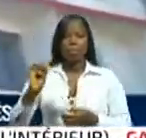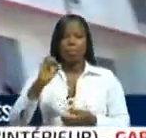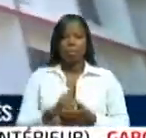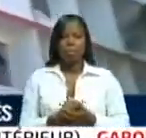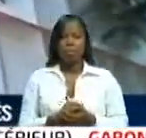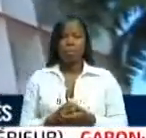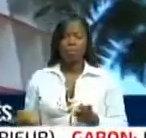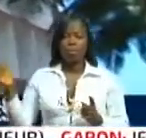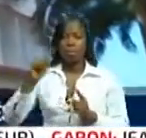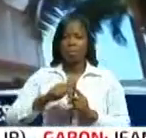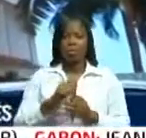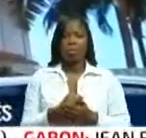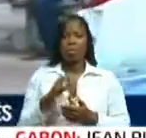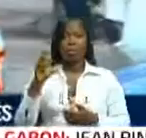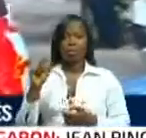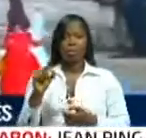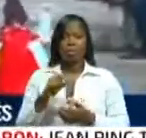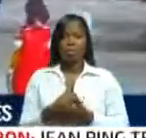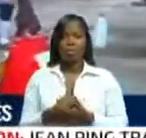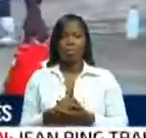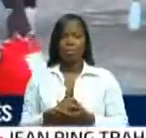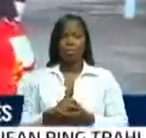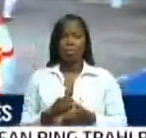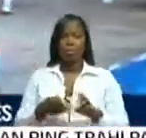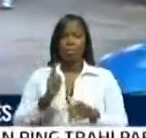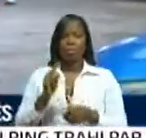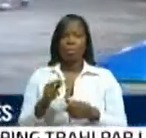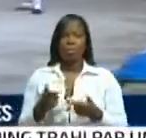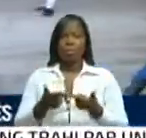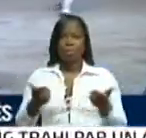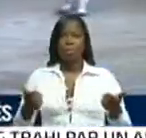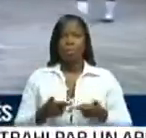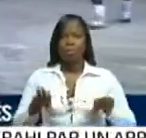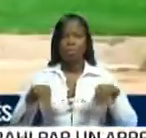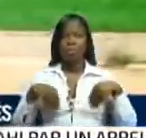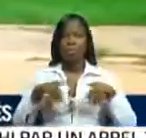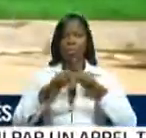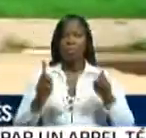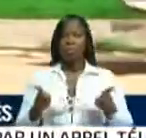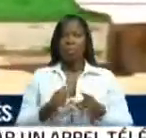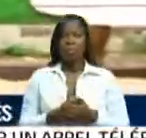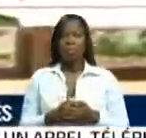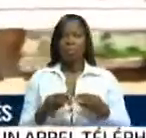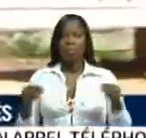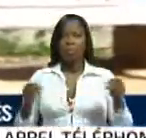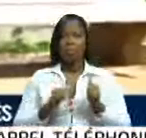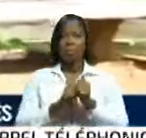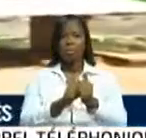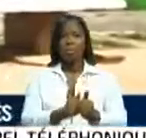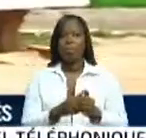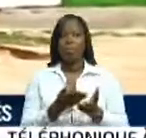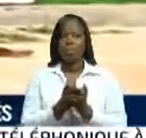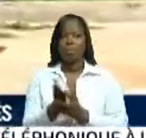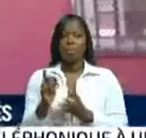jusqu à nouvel an les étudiants sont appelés à quitter c'est qu'ils acceptent mais il y ait des mesures d'accompagnement par rapport